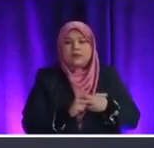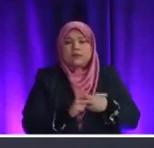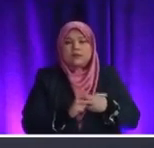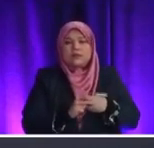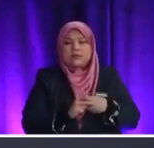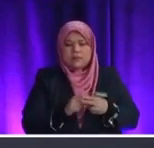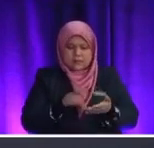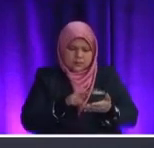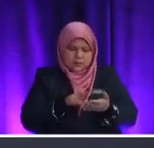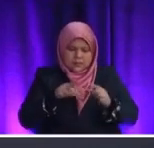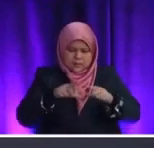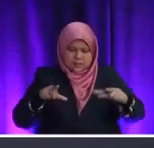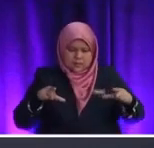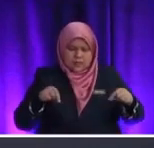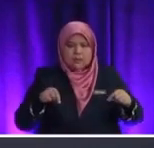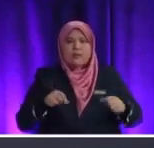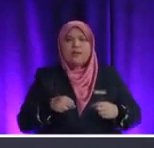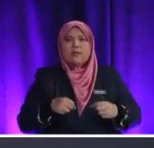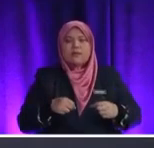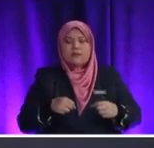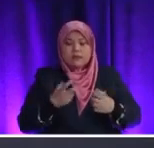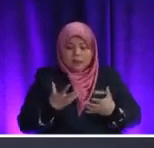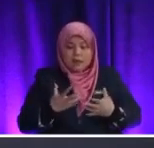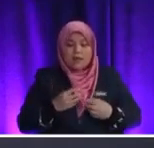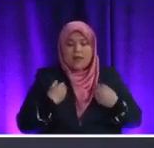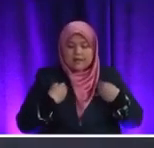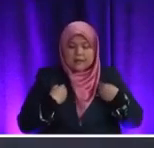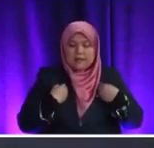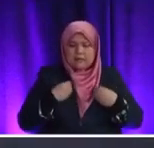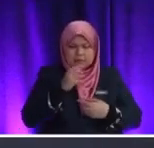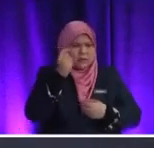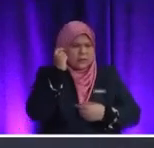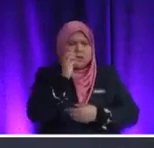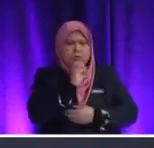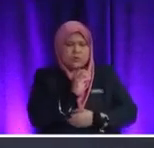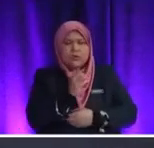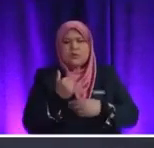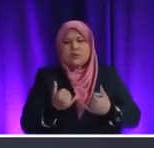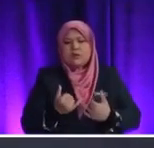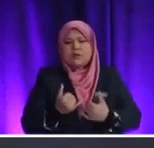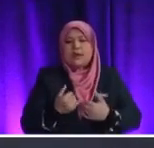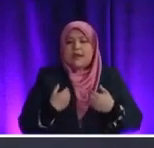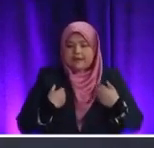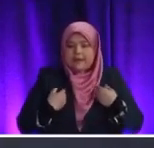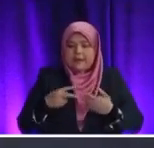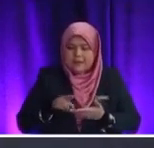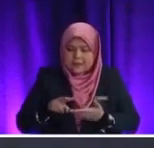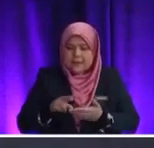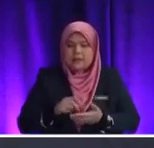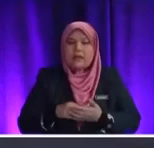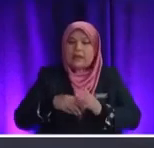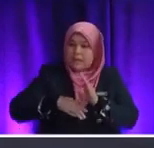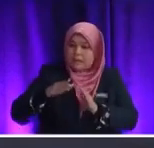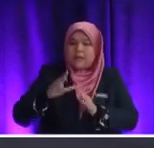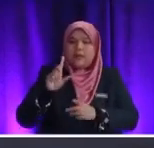bacain pada emiten Google ah tadi bacanya Syifa Syifa sekarang Ade nih bacanya berbeda pada